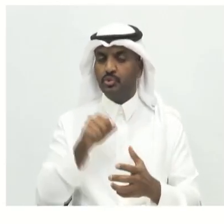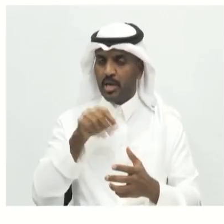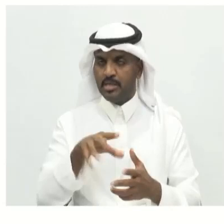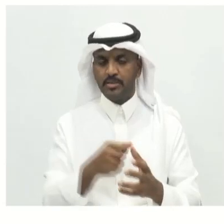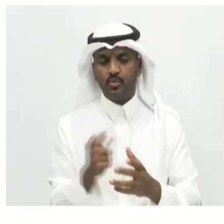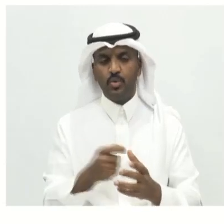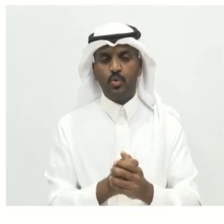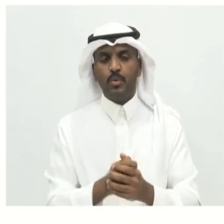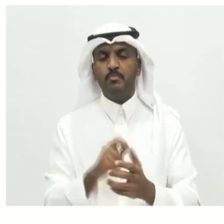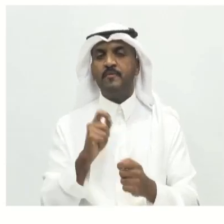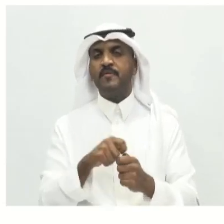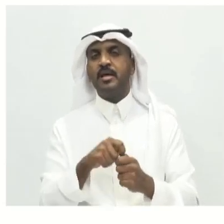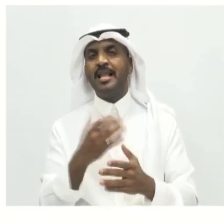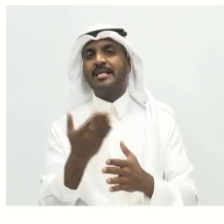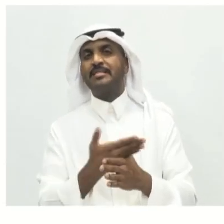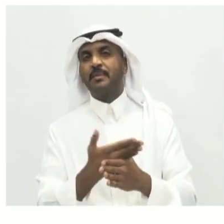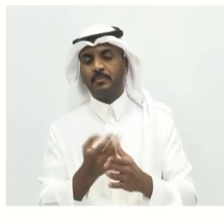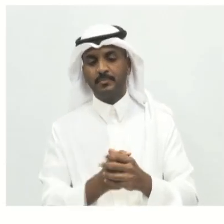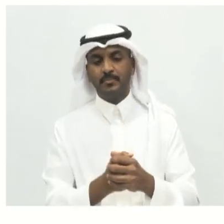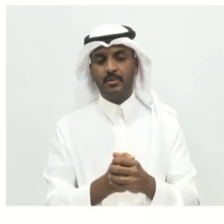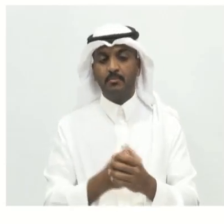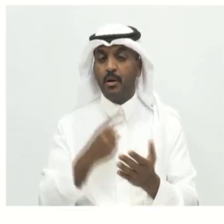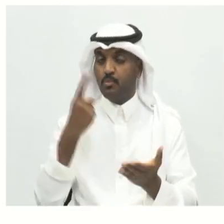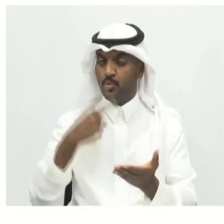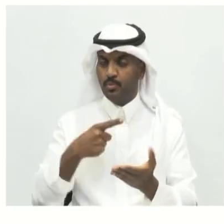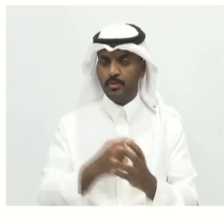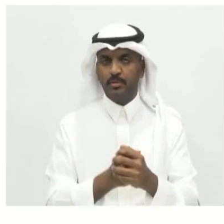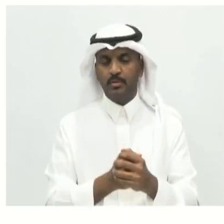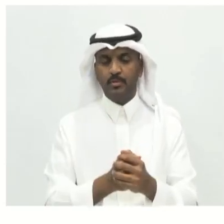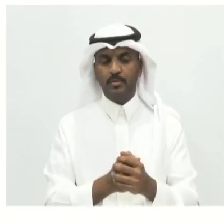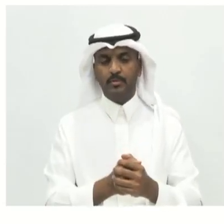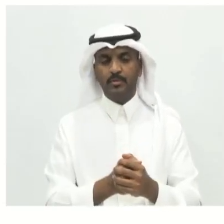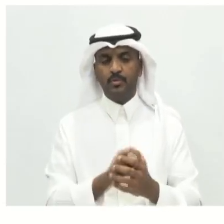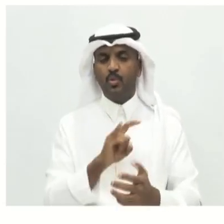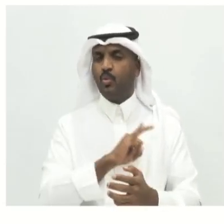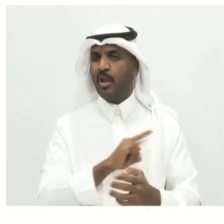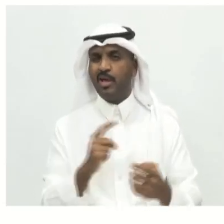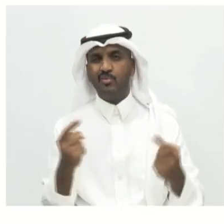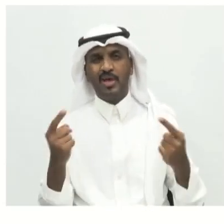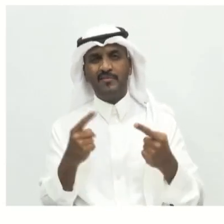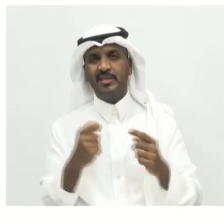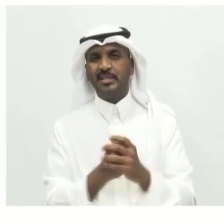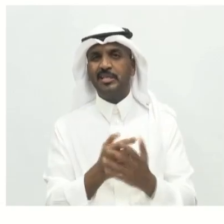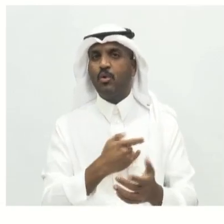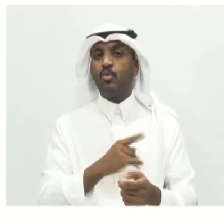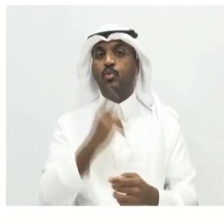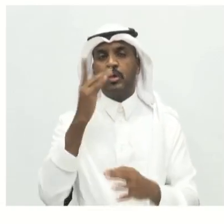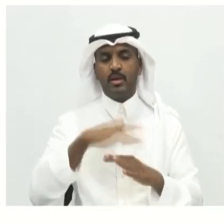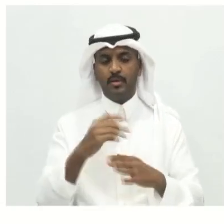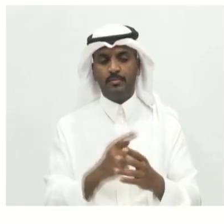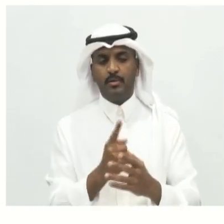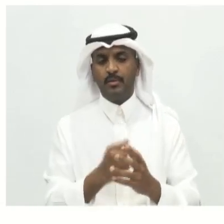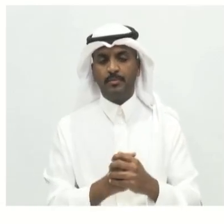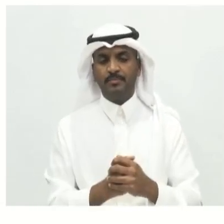وهو من فعل الاسباب المامور بها ولا ينافي التوكل على الله